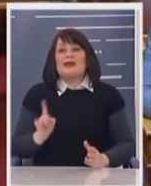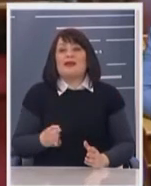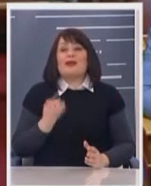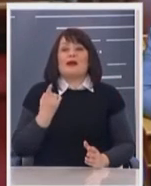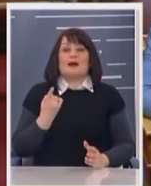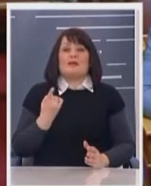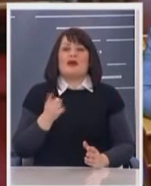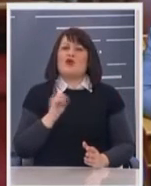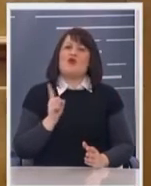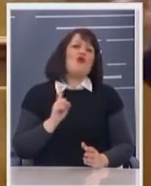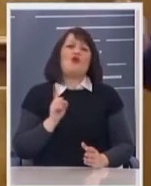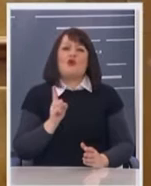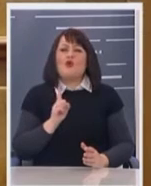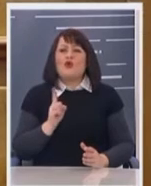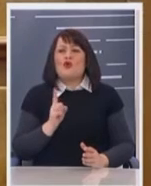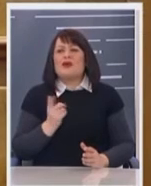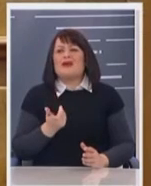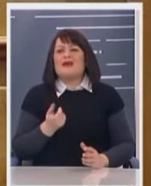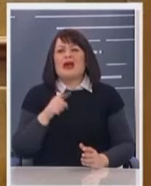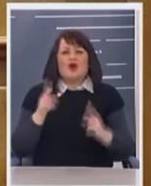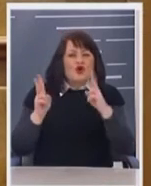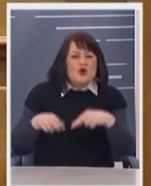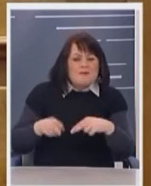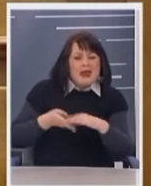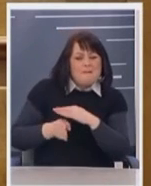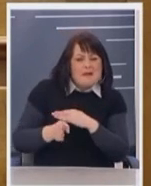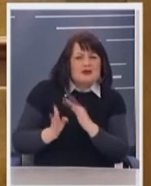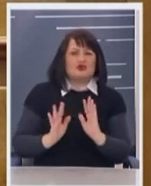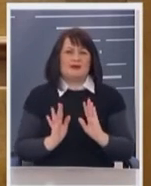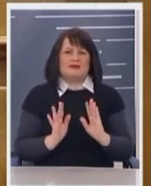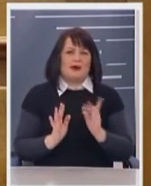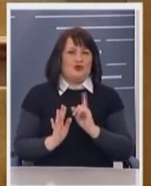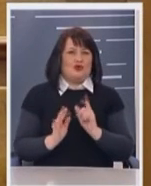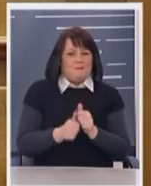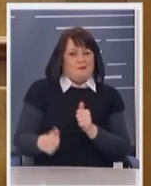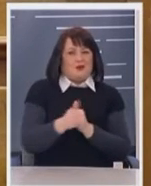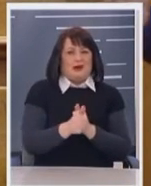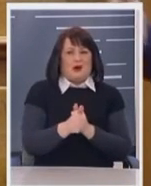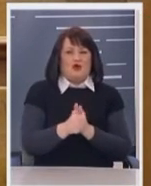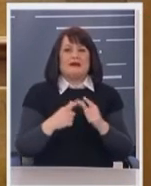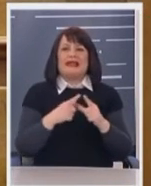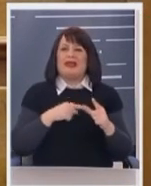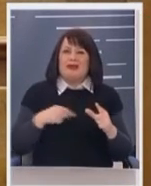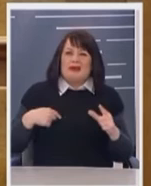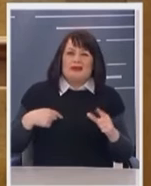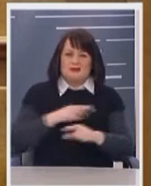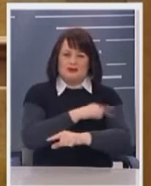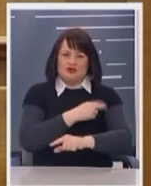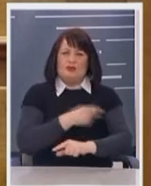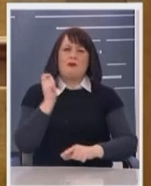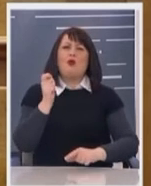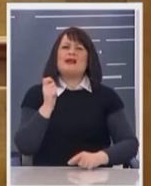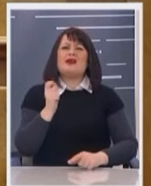μόνον και όχι με βάση το αν έχουν κάποια γνωριμία στην διοίκηση του νοσοκομείου ή στο πολιτικό